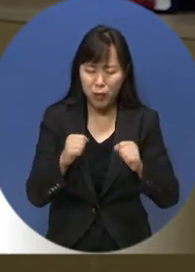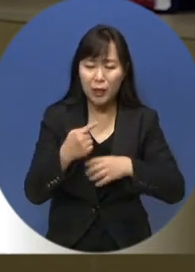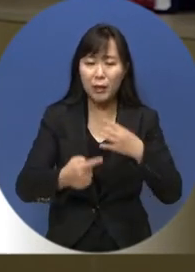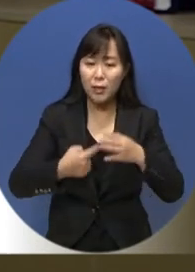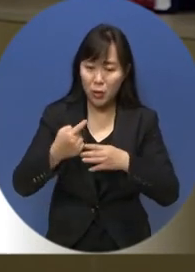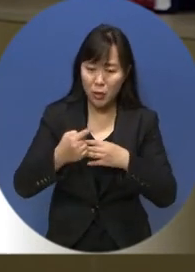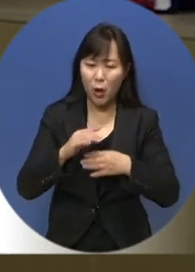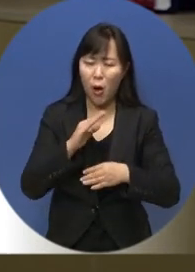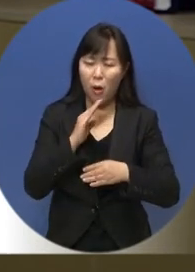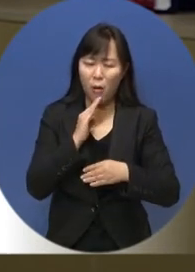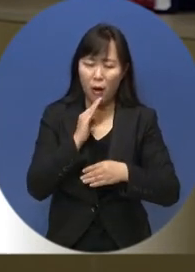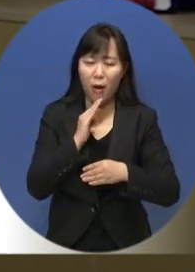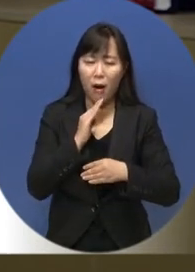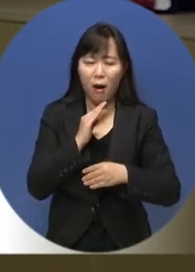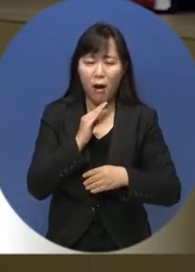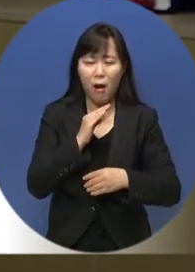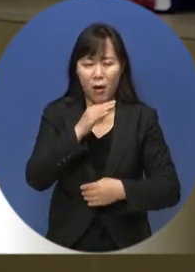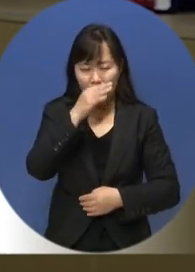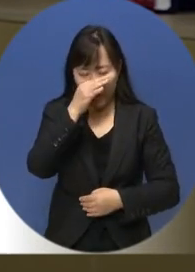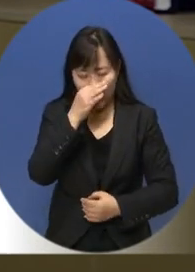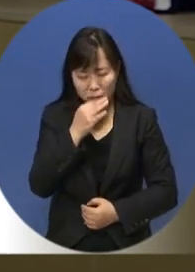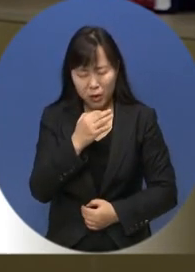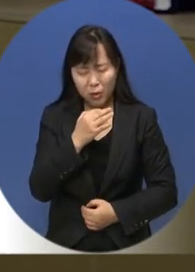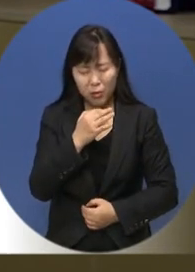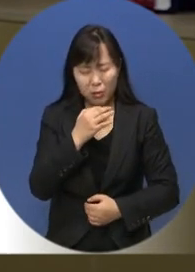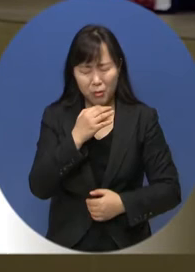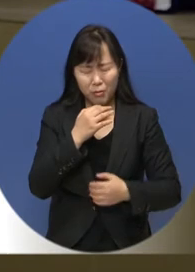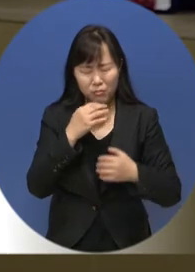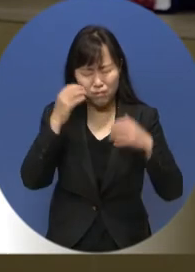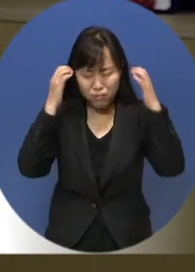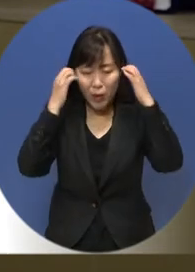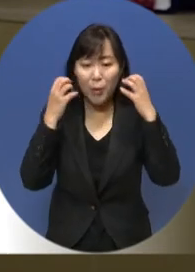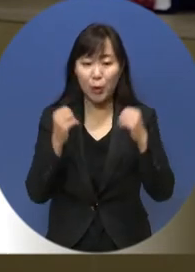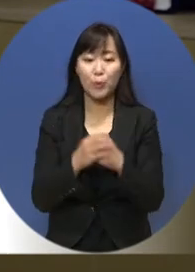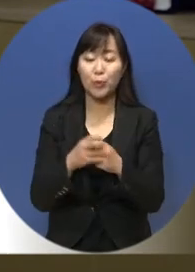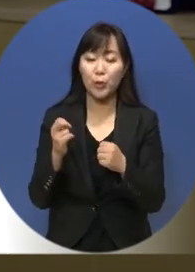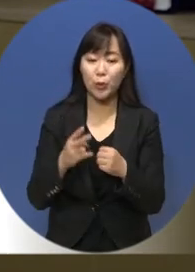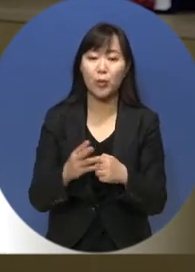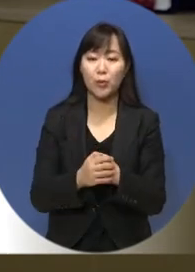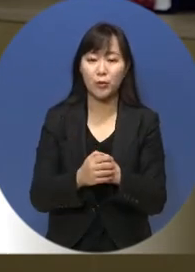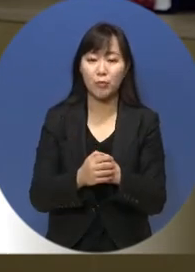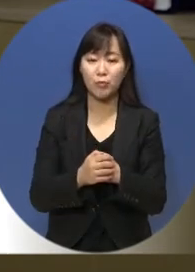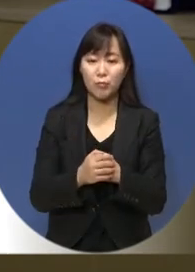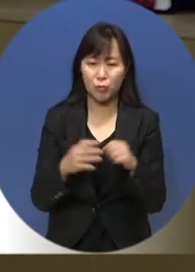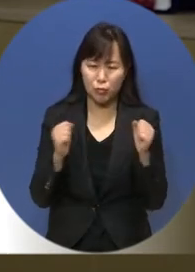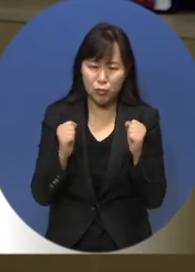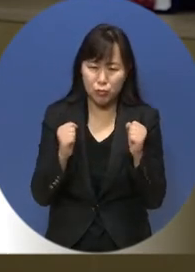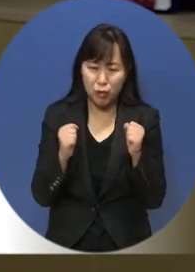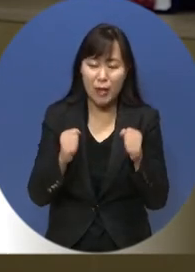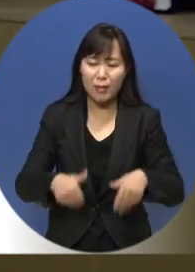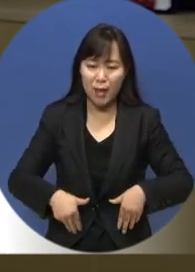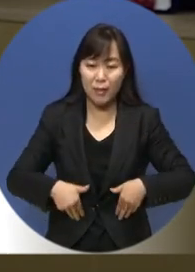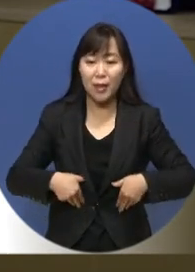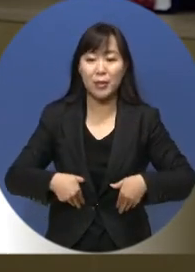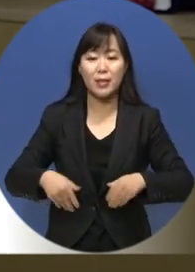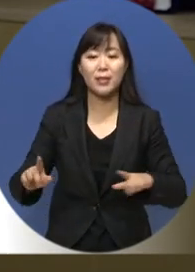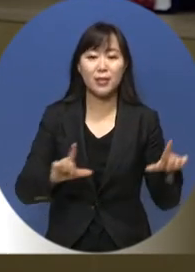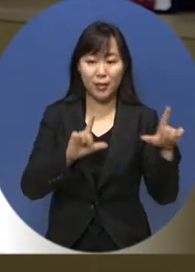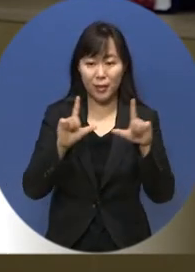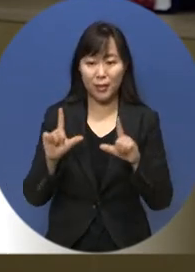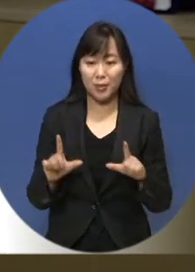매우 춥고 힘든 계절이기도 하고요. 또 그분들이 그 추운 겨울을 따뜻하게 날 수